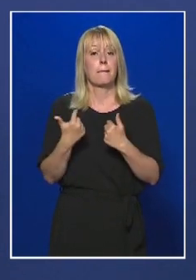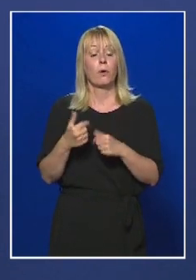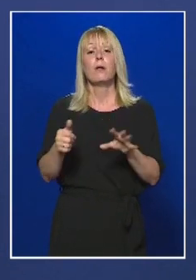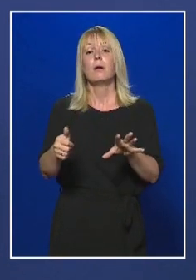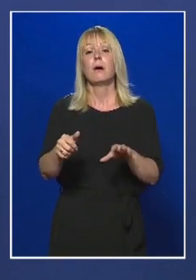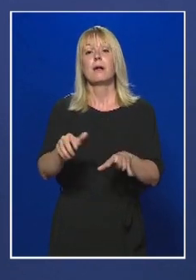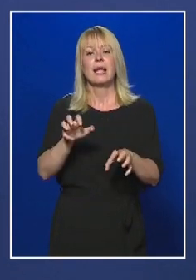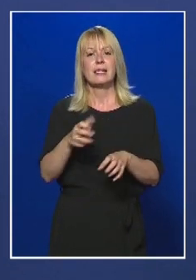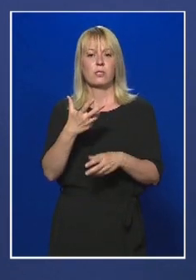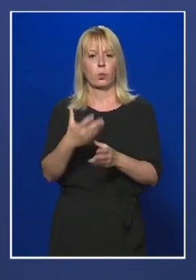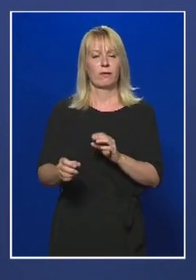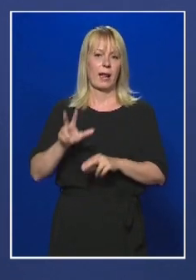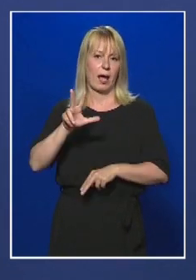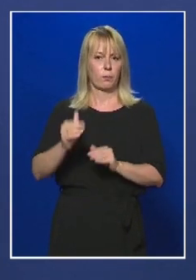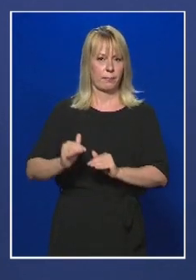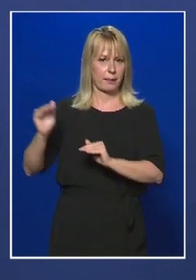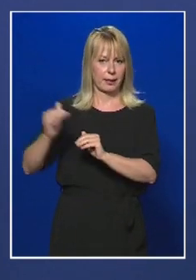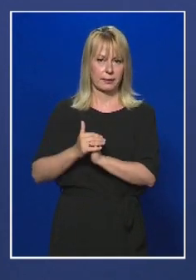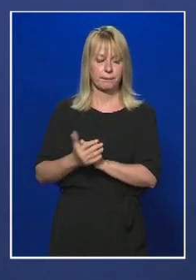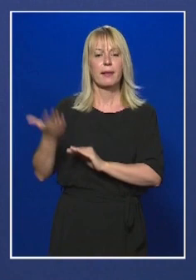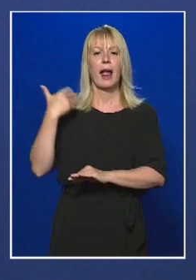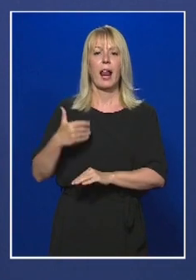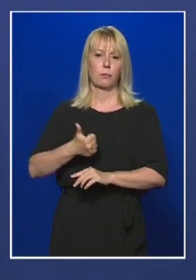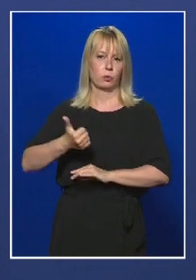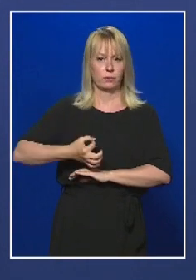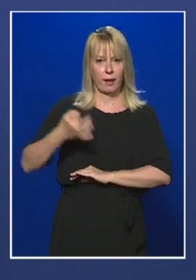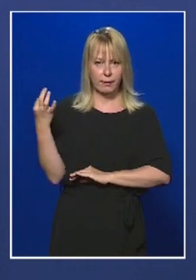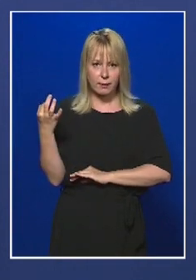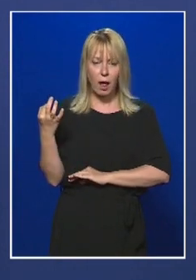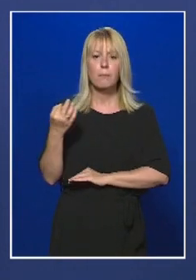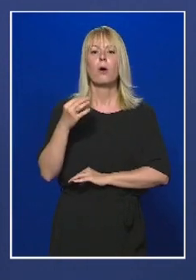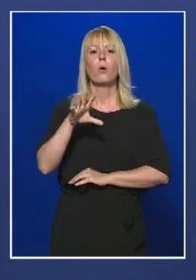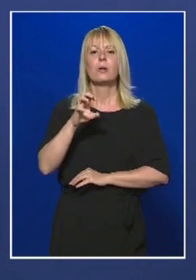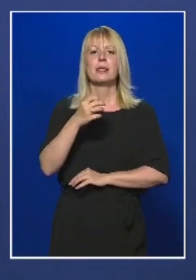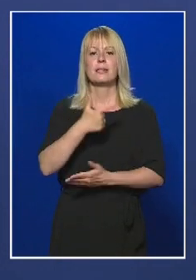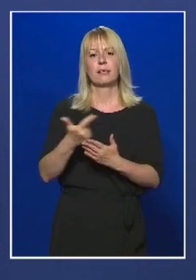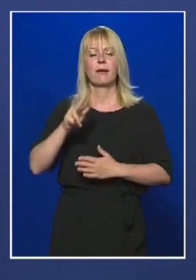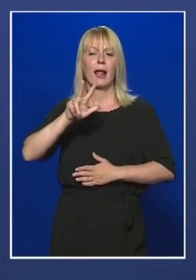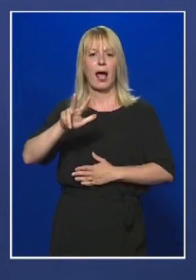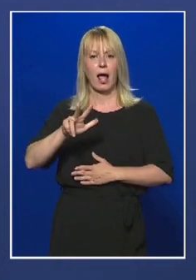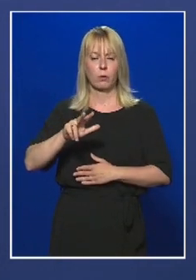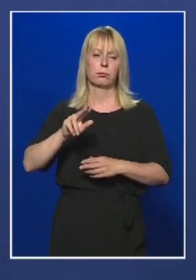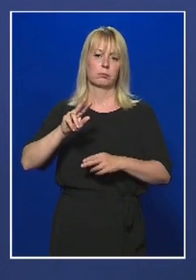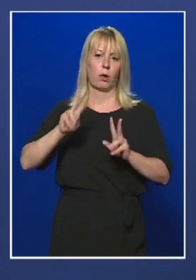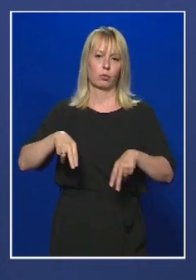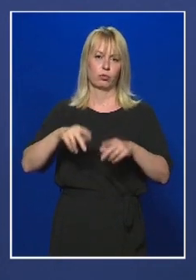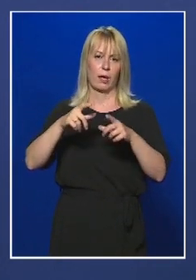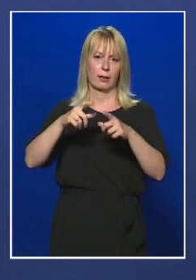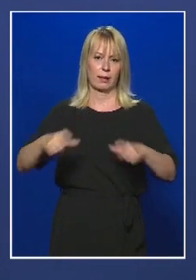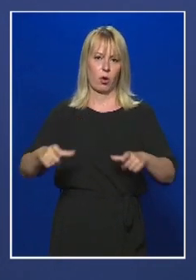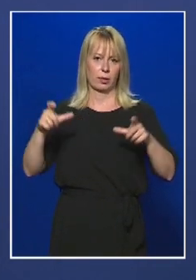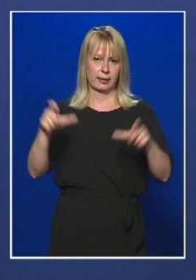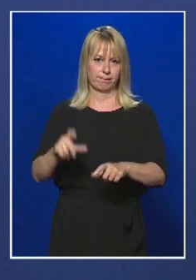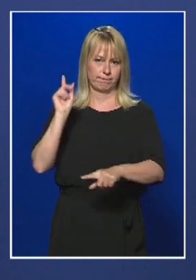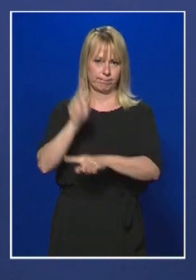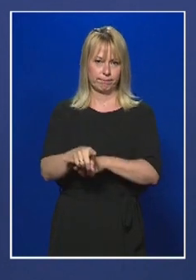953-ra emelkedett. Az elmúlt 24 órában 573 hatósági házi karantén került elrendelésre, így a